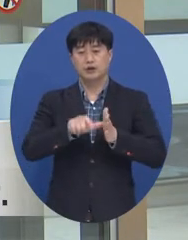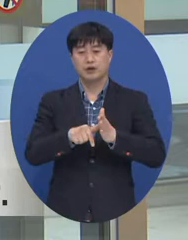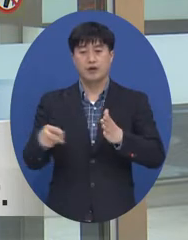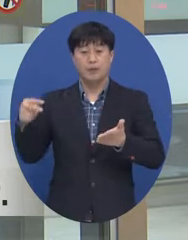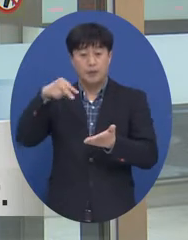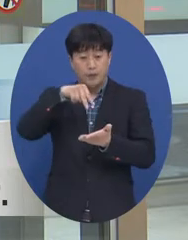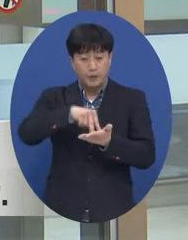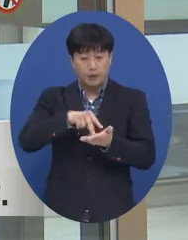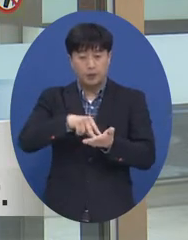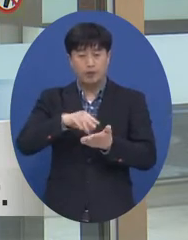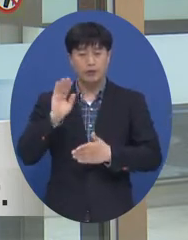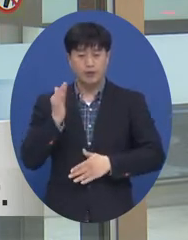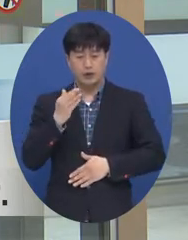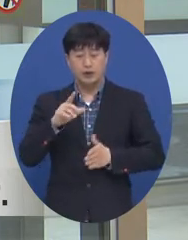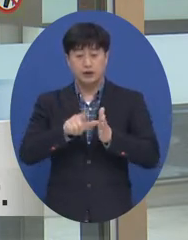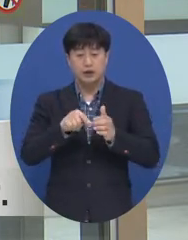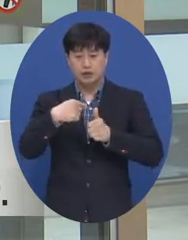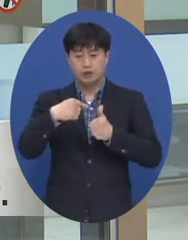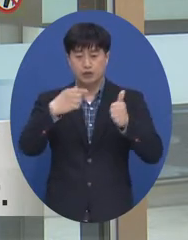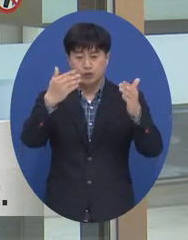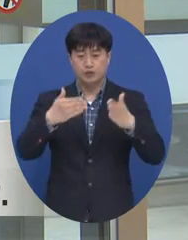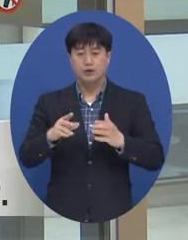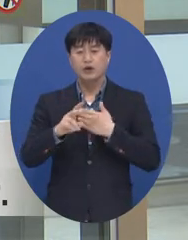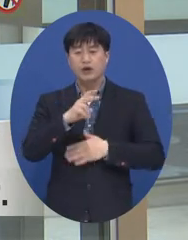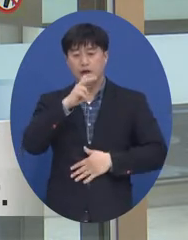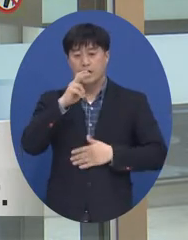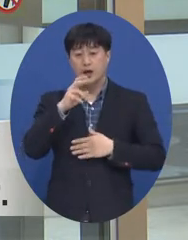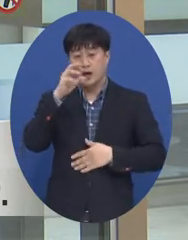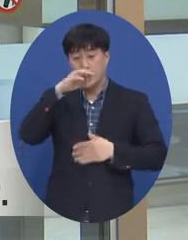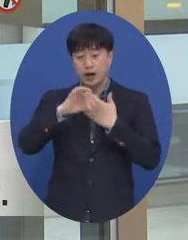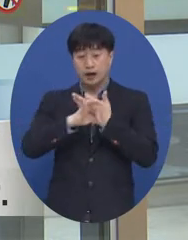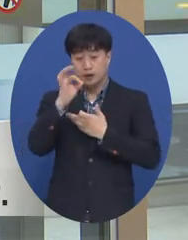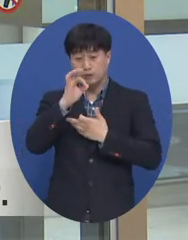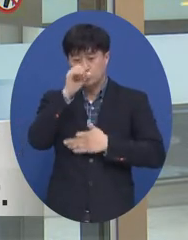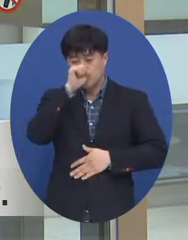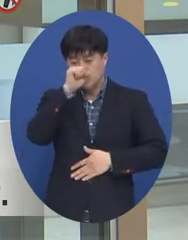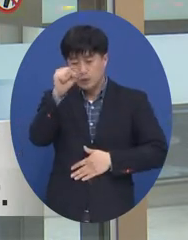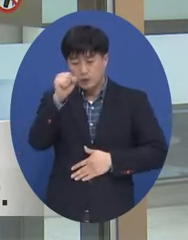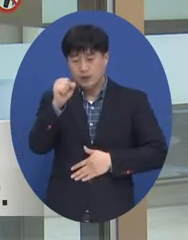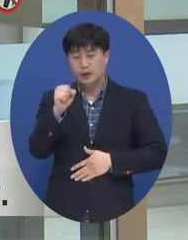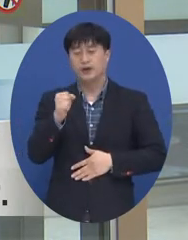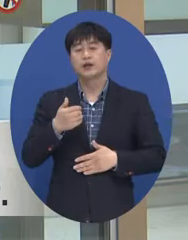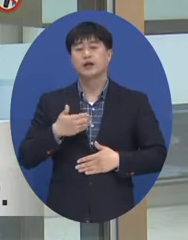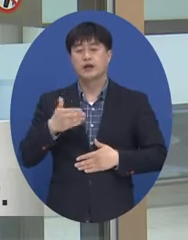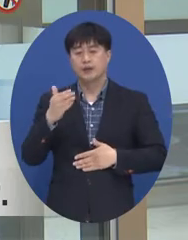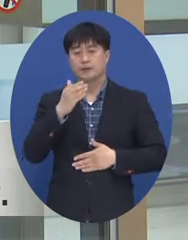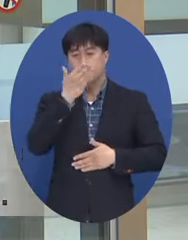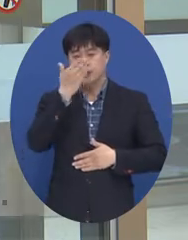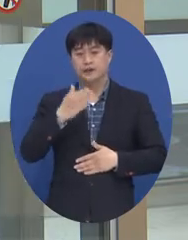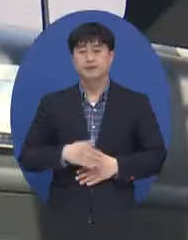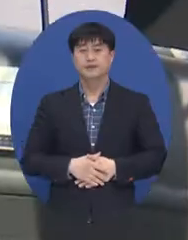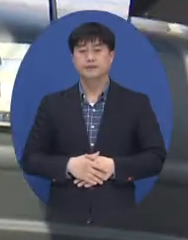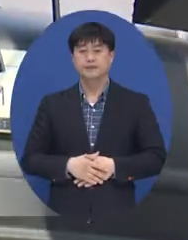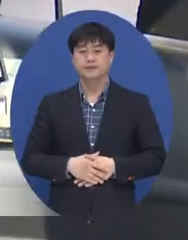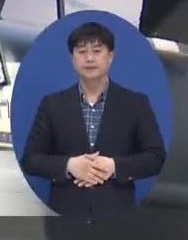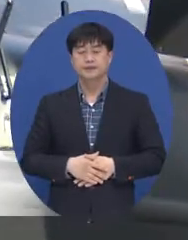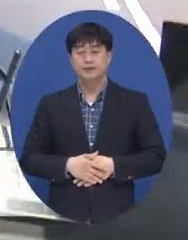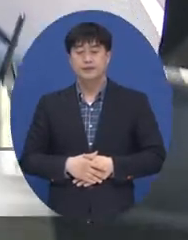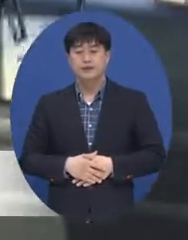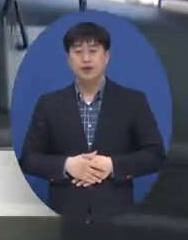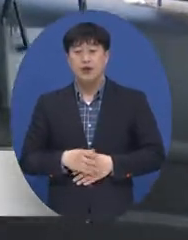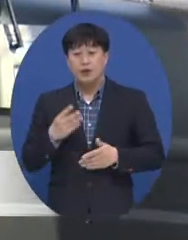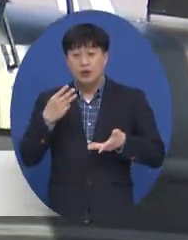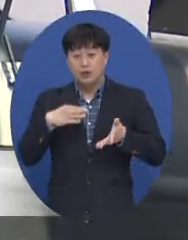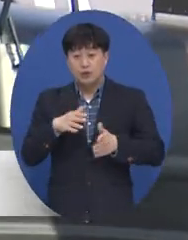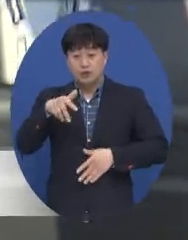이 시간대에 버스 이제 타면 된다고 시간도 잘 알려주셔서 아침부터 기분 좋게 출근할 수 있었습니다.